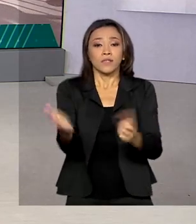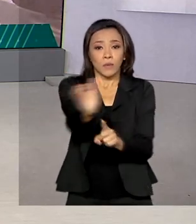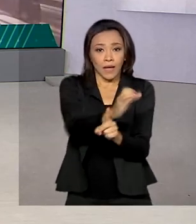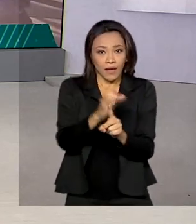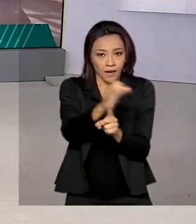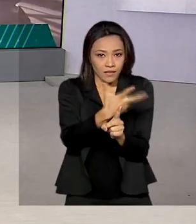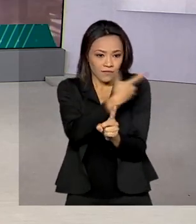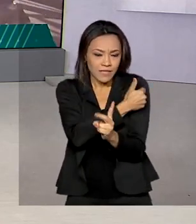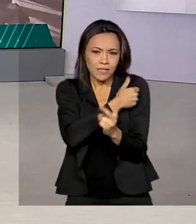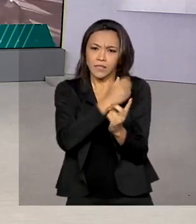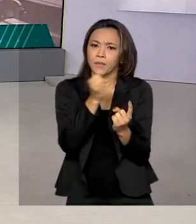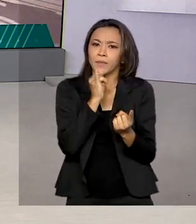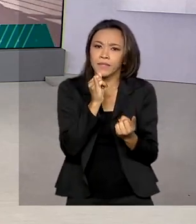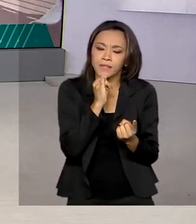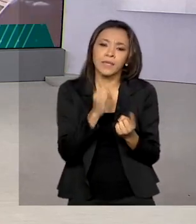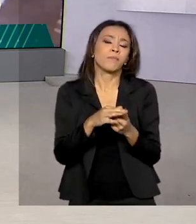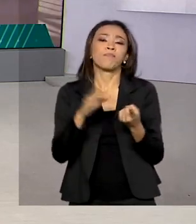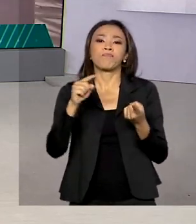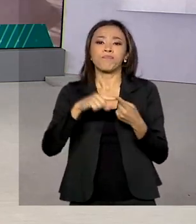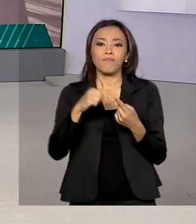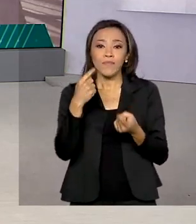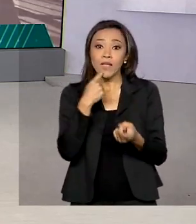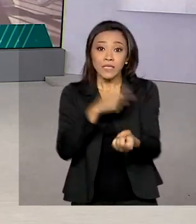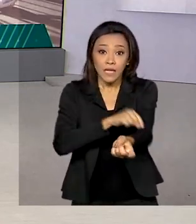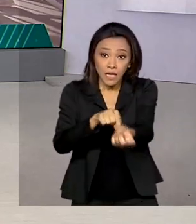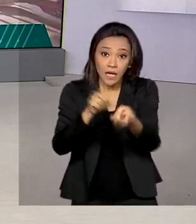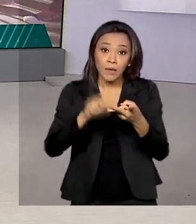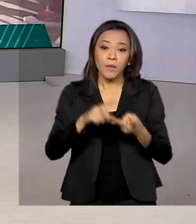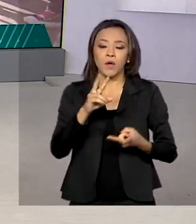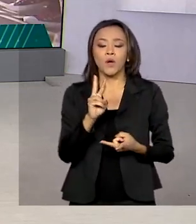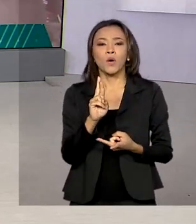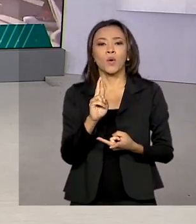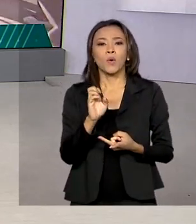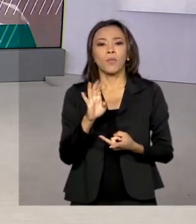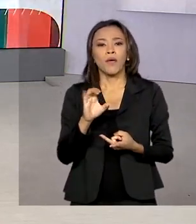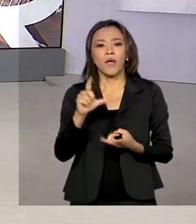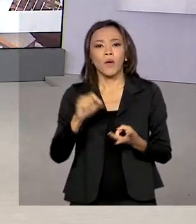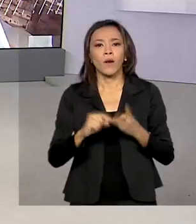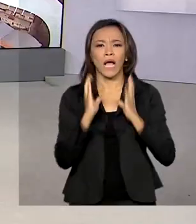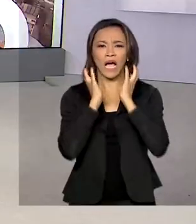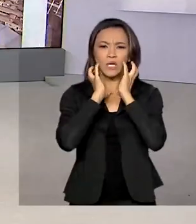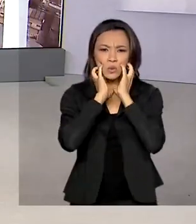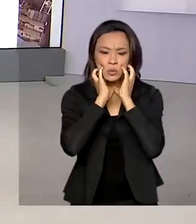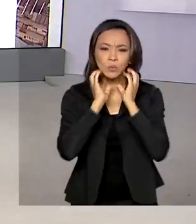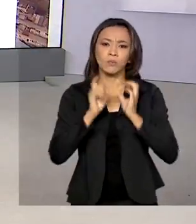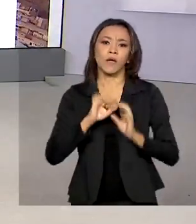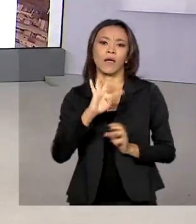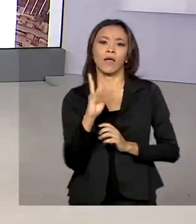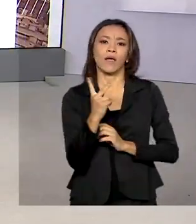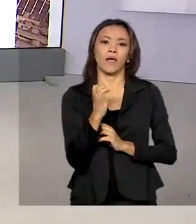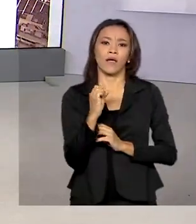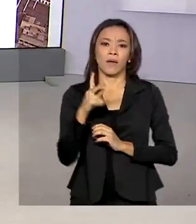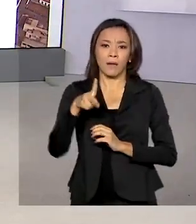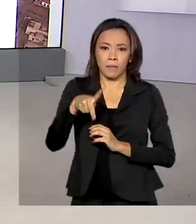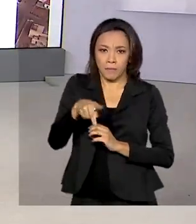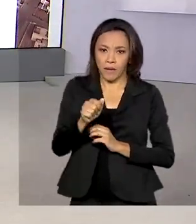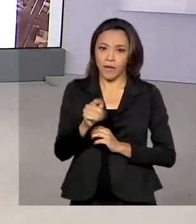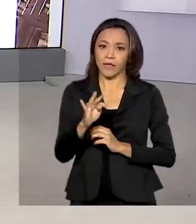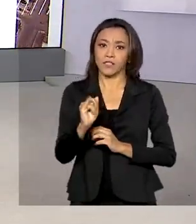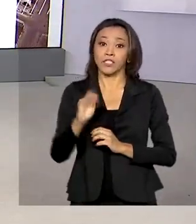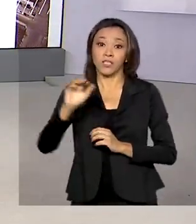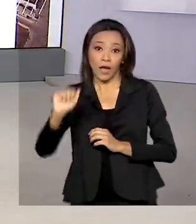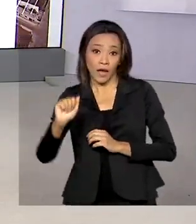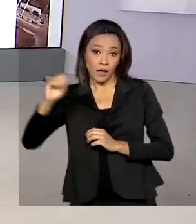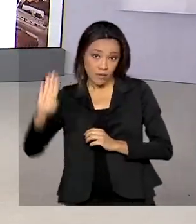como por exemplo as vacinas de sarampo, febre amarela, rubel, acachumba, hepatites A e B. A campanha faz parte do movimento